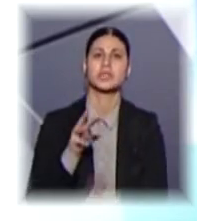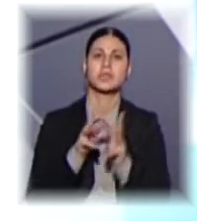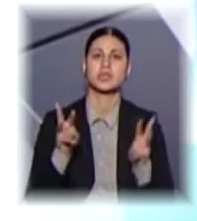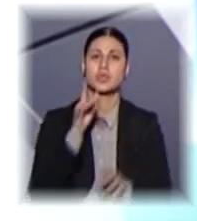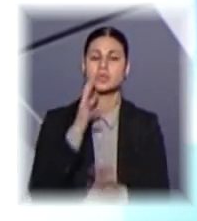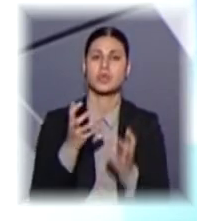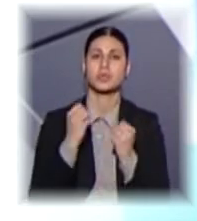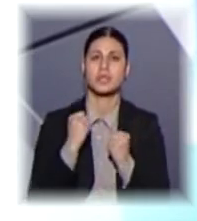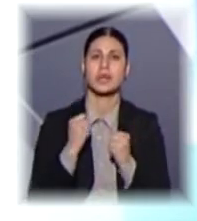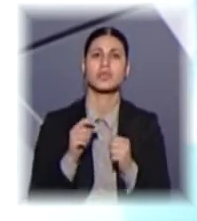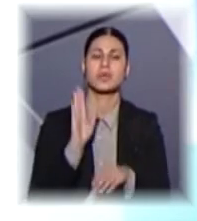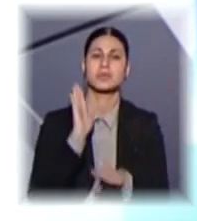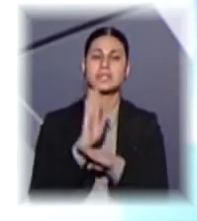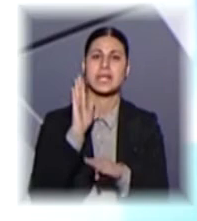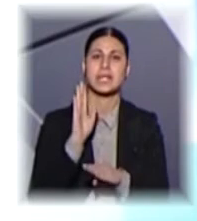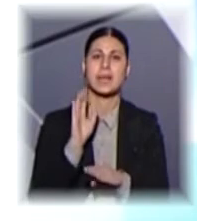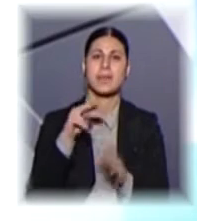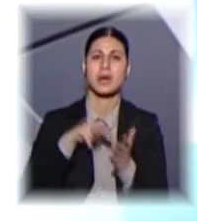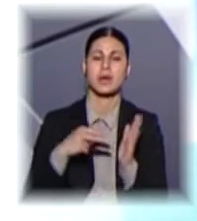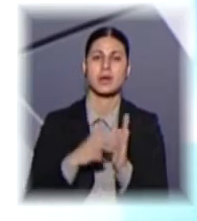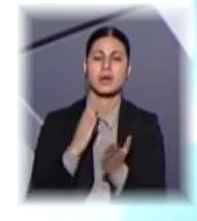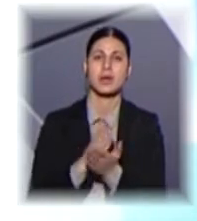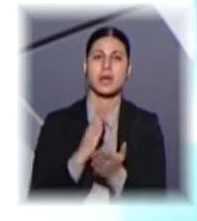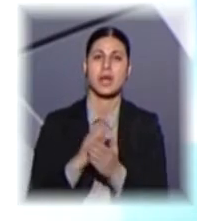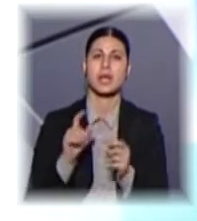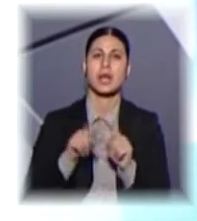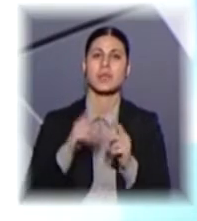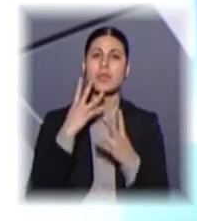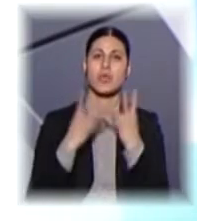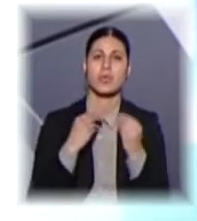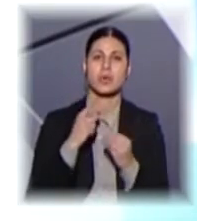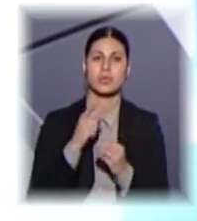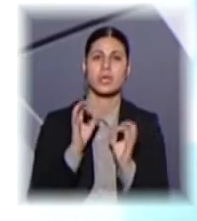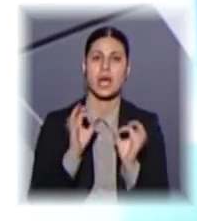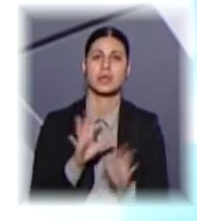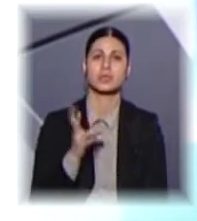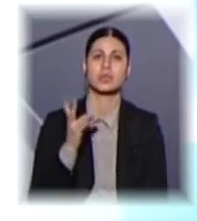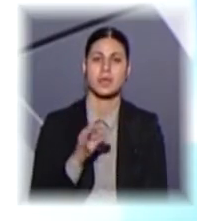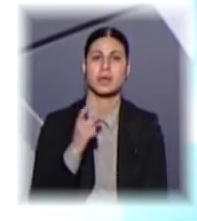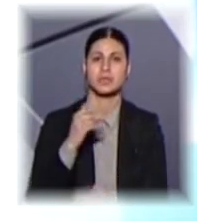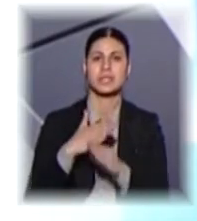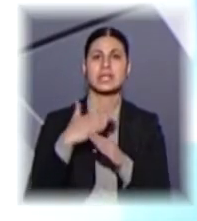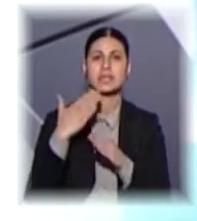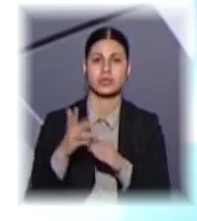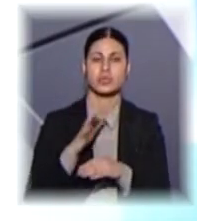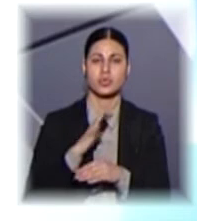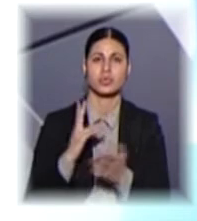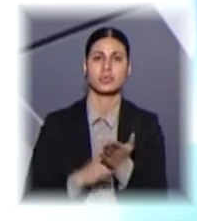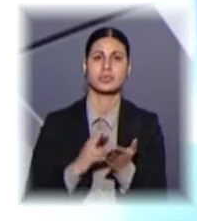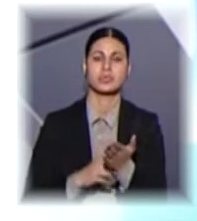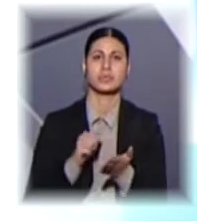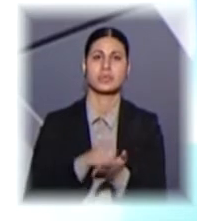მიღებული ბრძანების ის ნორმები, რომელიც ფორმალურად, მე ვფიქრობ არასრულად, მაგრამ ფორმალურად ნაწილობრივ გახდა დასაბუთების